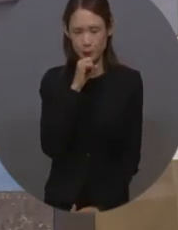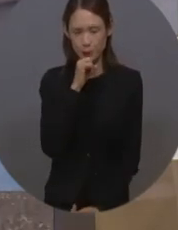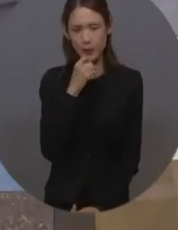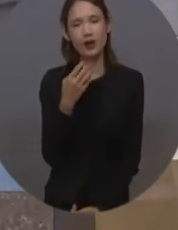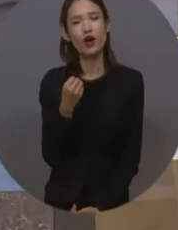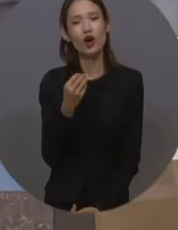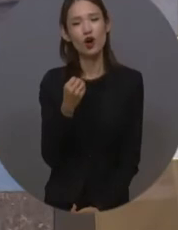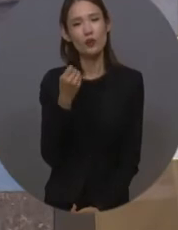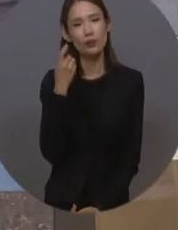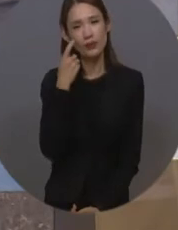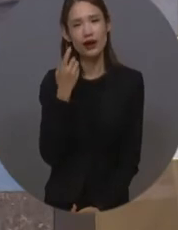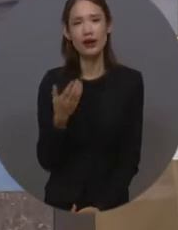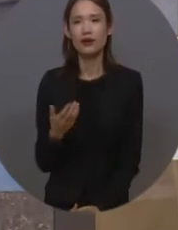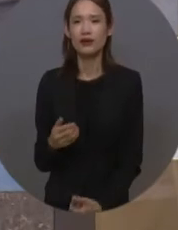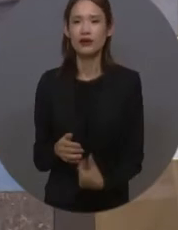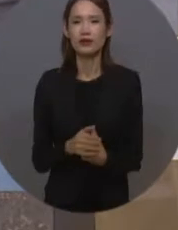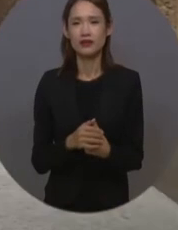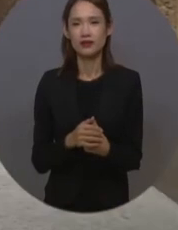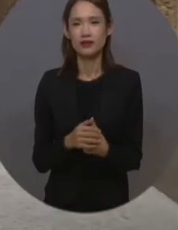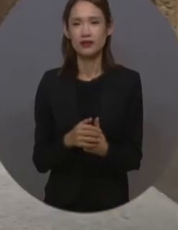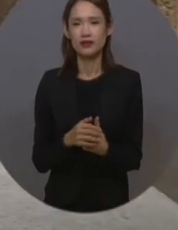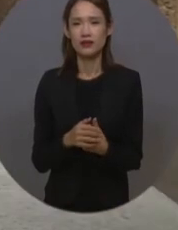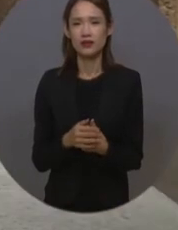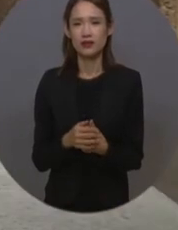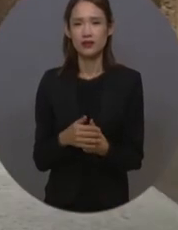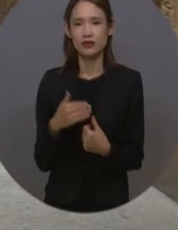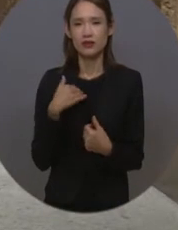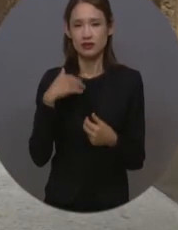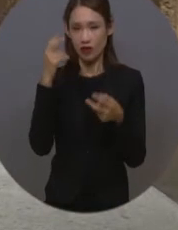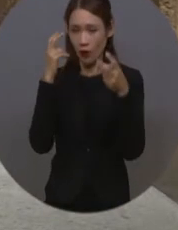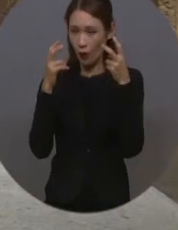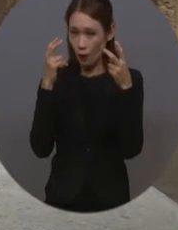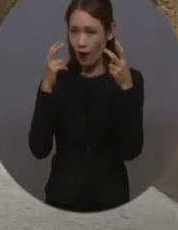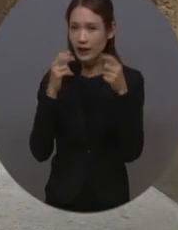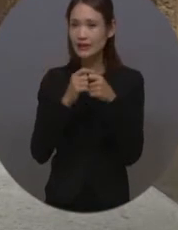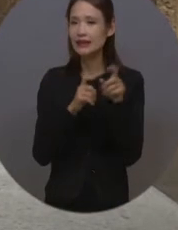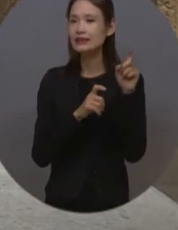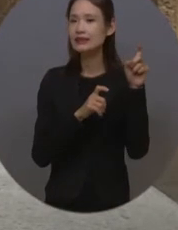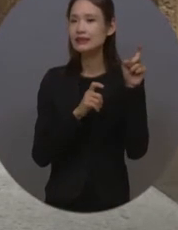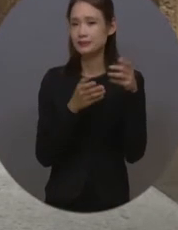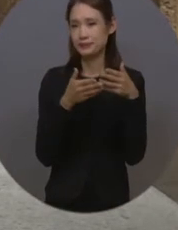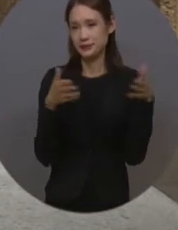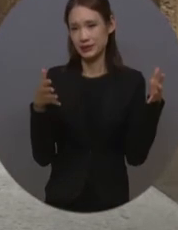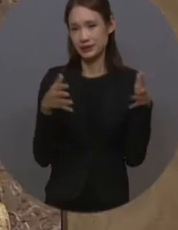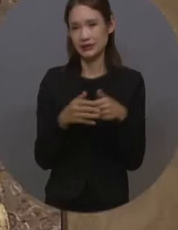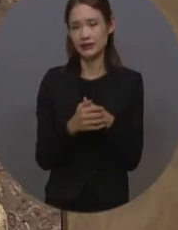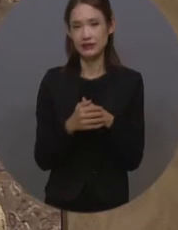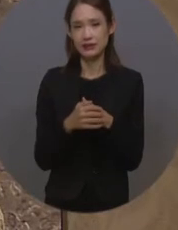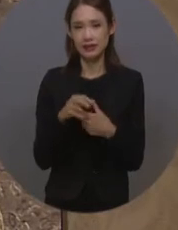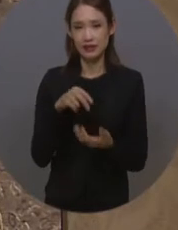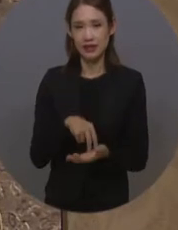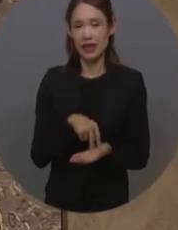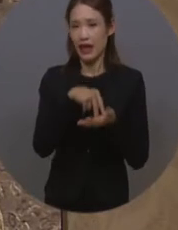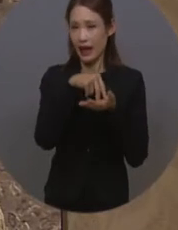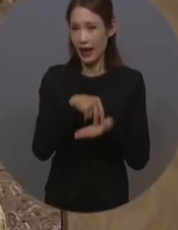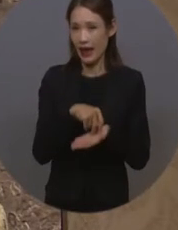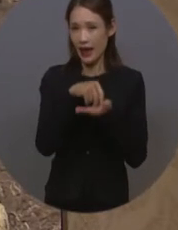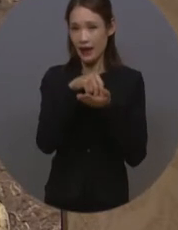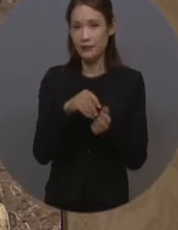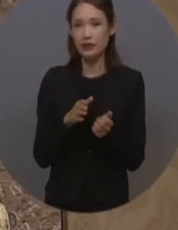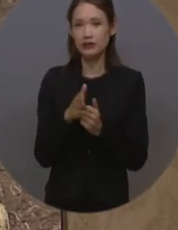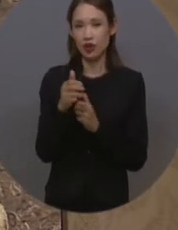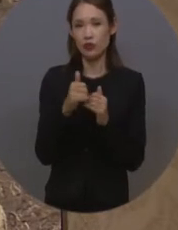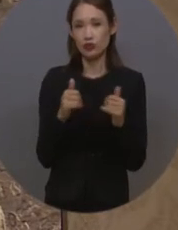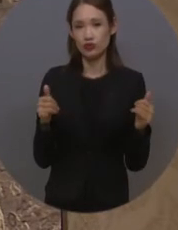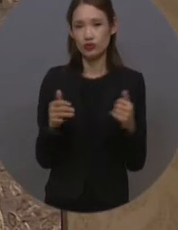좀 어떤가요? 직원분들의 만족도가? 저희 회사가 10층에 있고 엘리베이터와 저희 정문과의 거리가